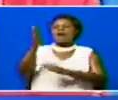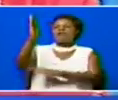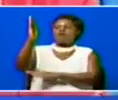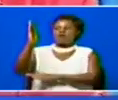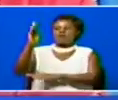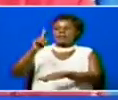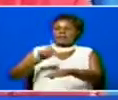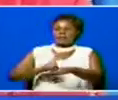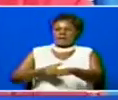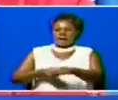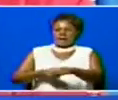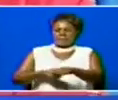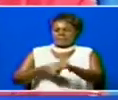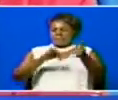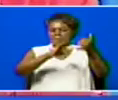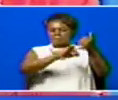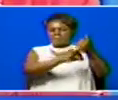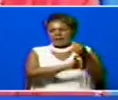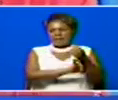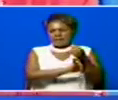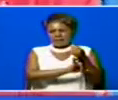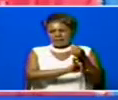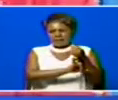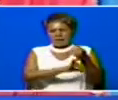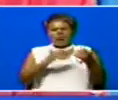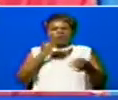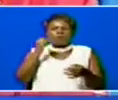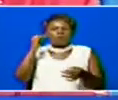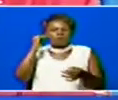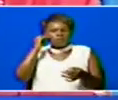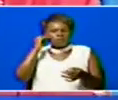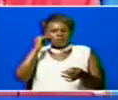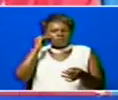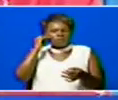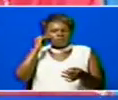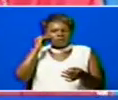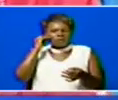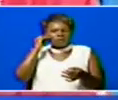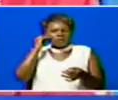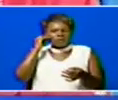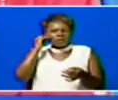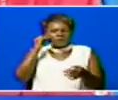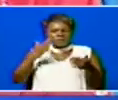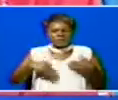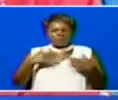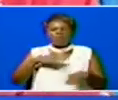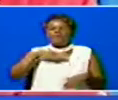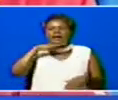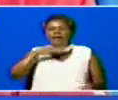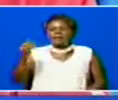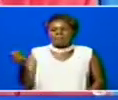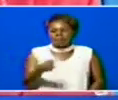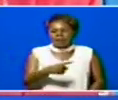sababu wakati nilikuwa kwa ile ndoa, kule nyumbani nilikuwa, watu wa kwetu walikuwa nakufa tu kila